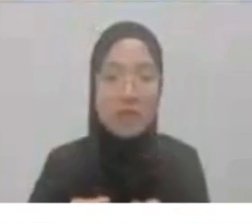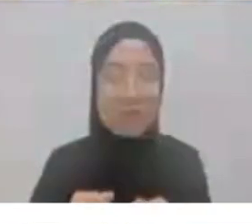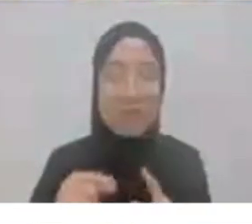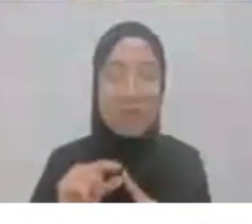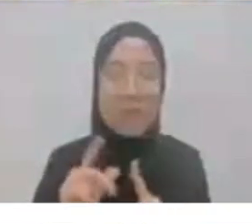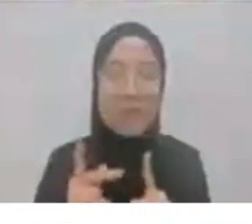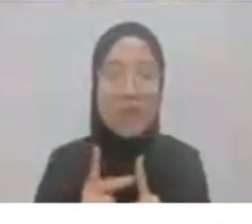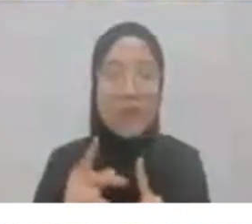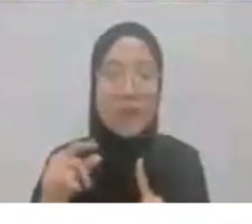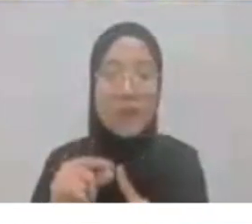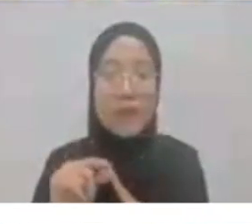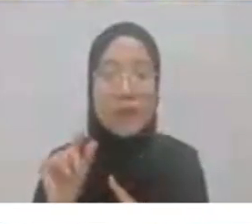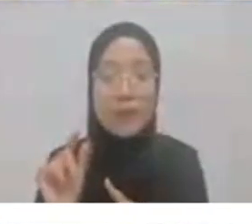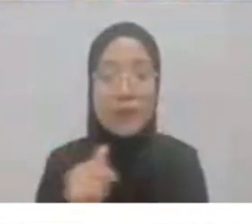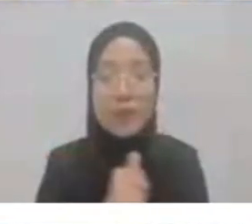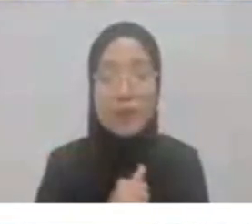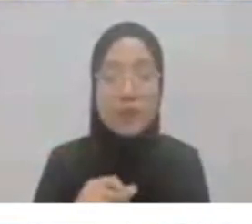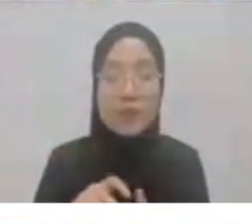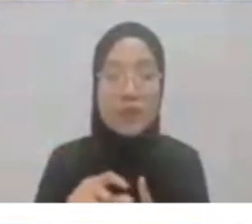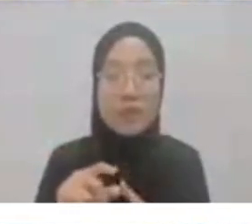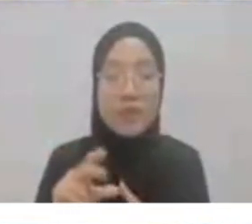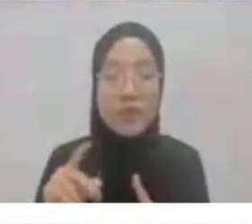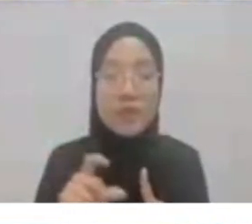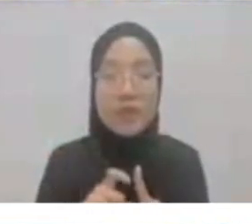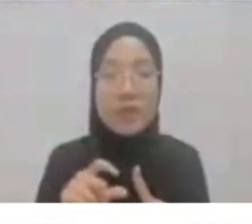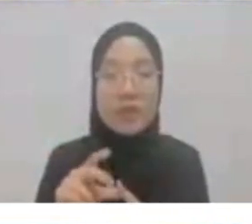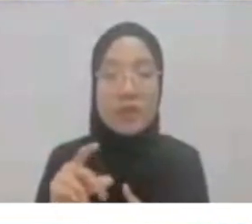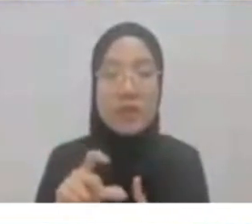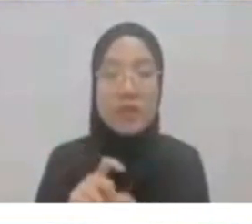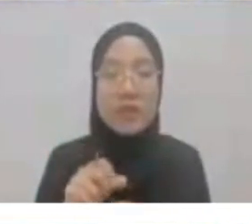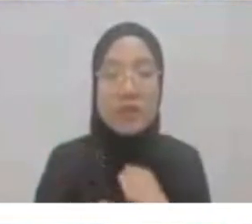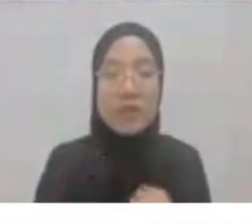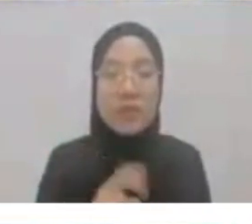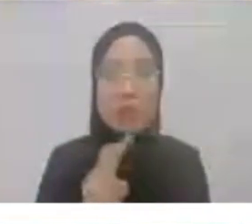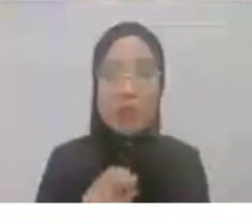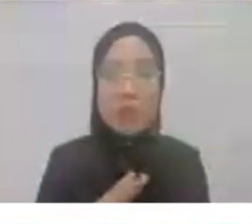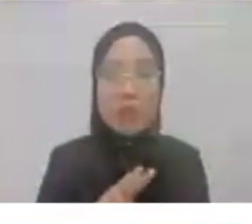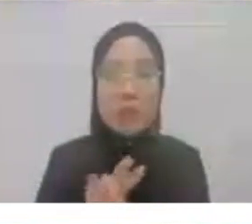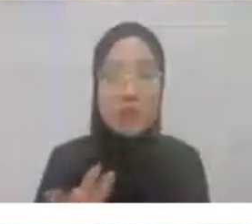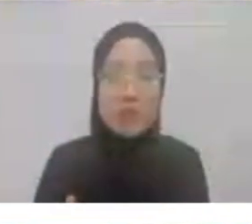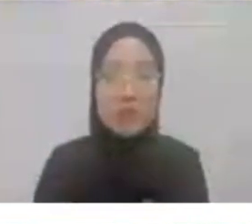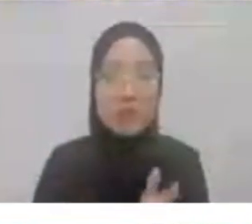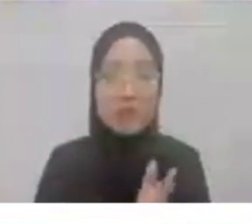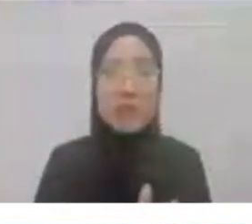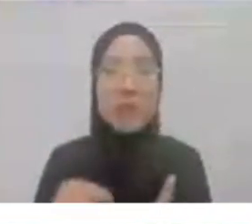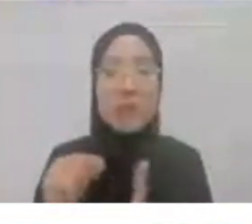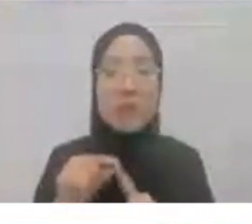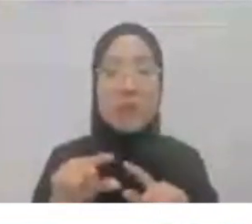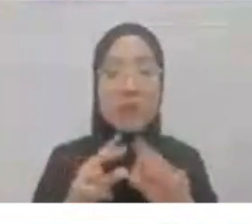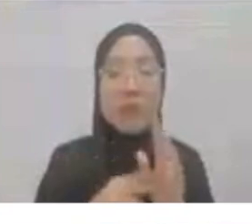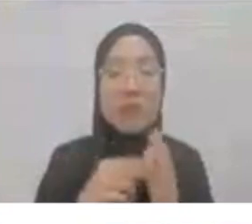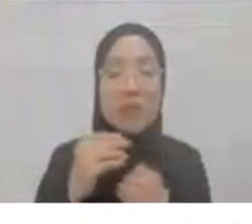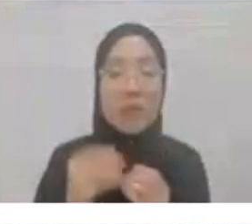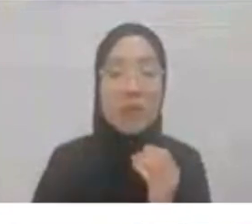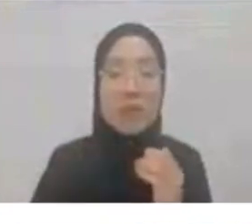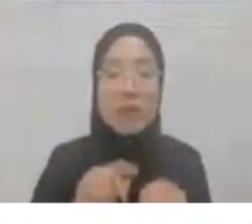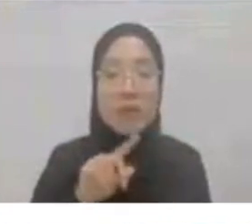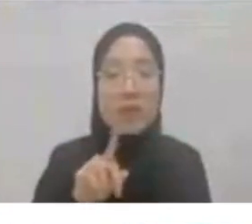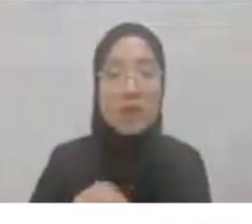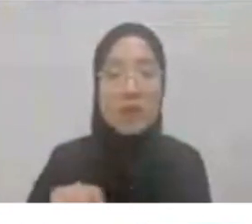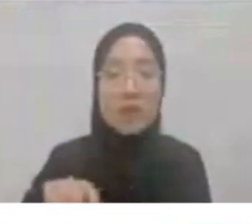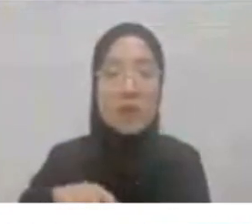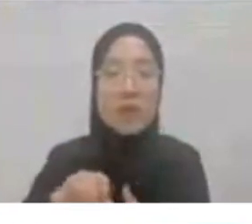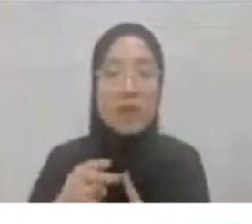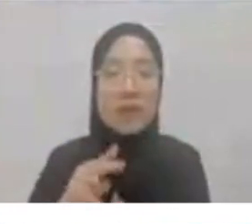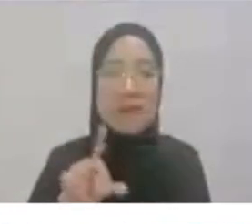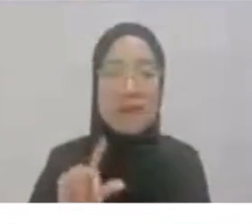anggota Dewan Perwakilan Rakyat dan dewan perwakilan rakyat daerah tahun 2024 diajukan oleh partai amanat nasional yang diwakili oleh Zul kifli Hasan dan Edi Suparno sebagai ketua umum